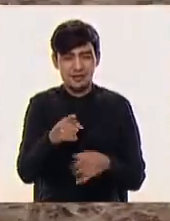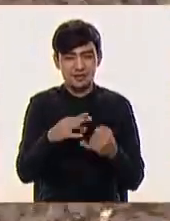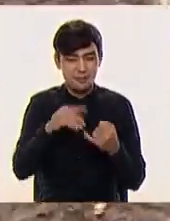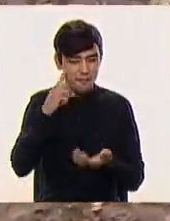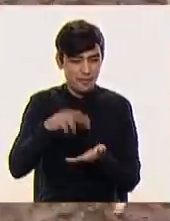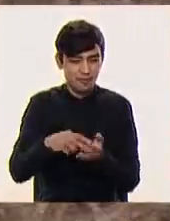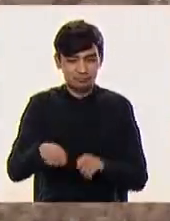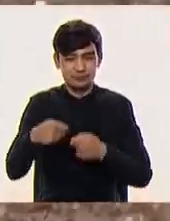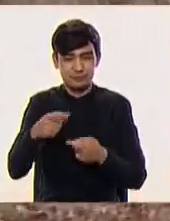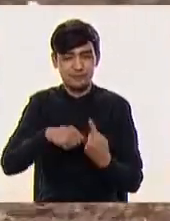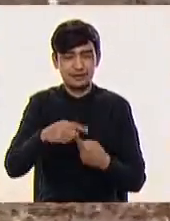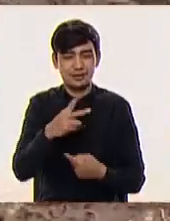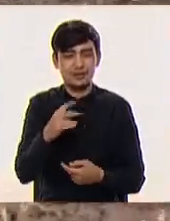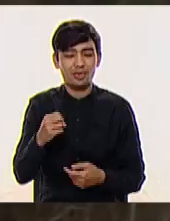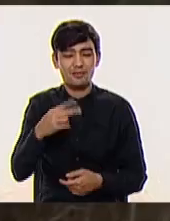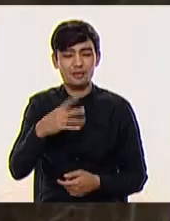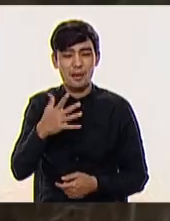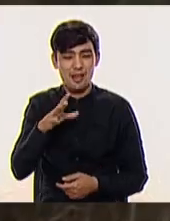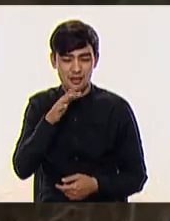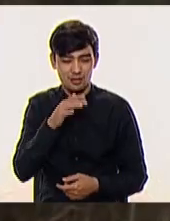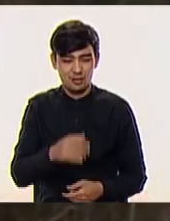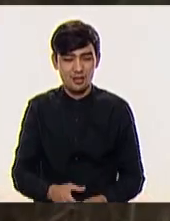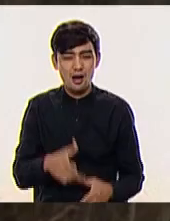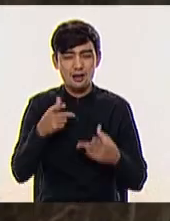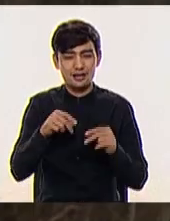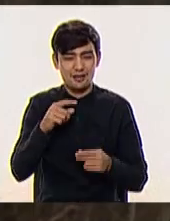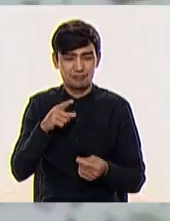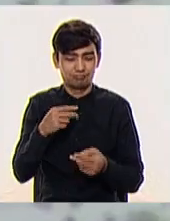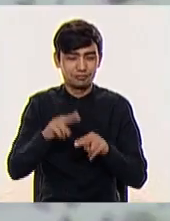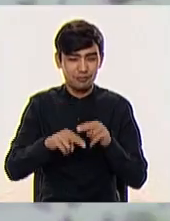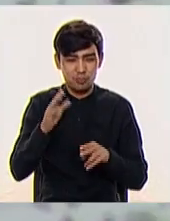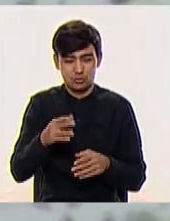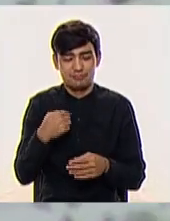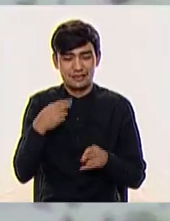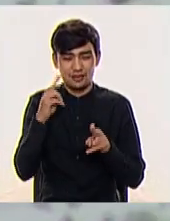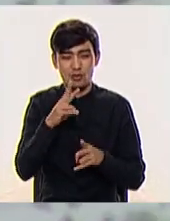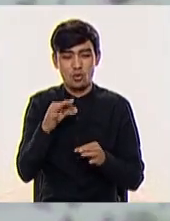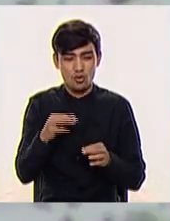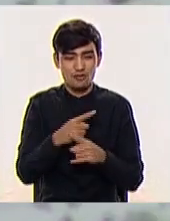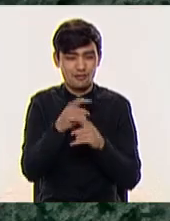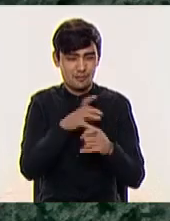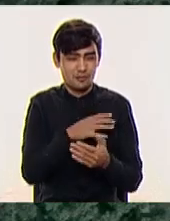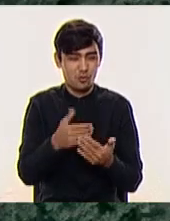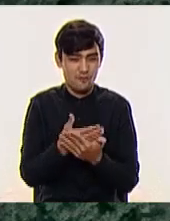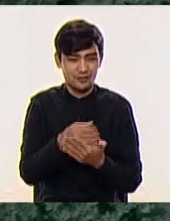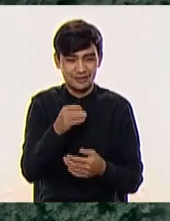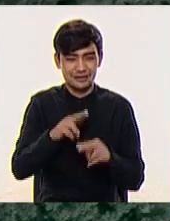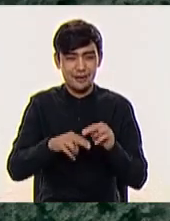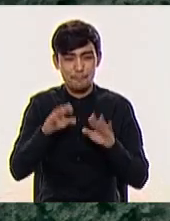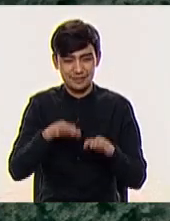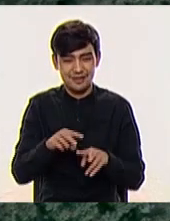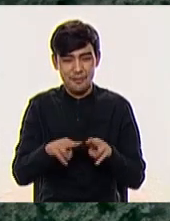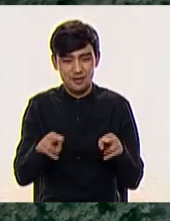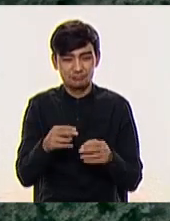планируют передать бизнесу сроком на 25 лет. Где именно планируется застройка, не ясно, но в объявлении говорится, что под строительство того